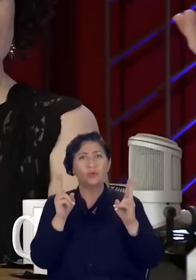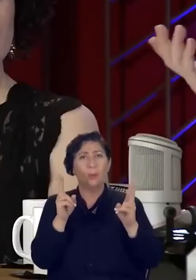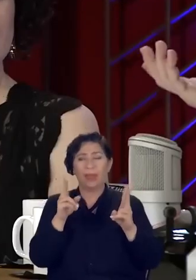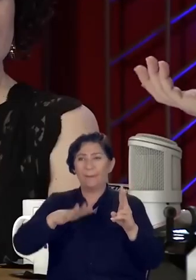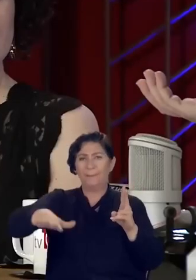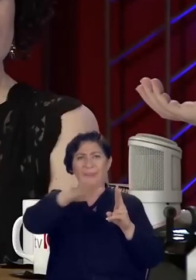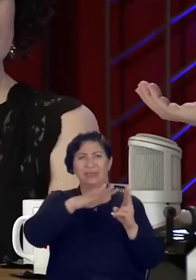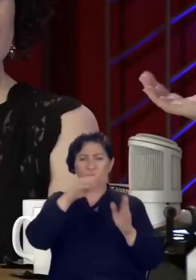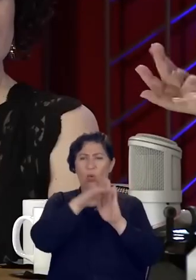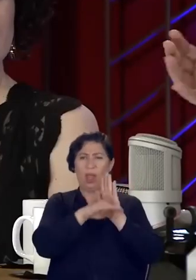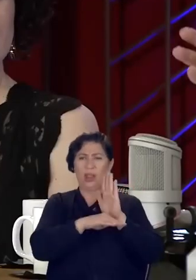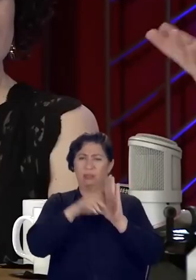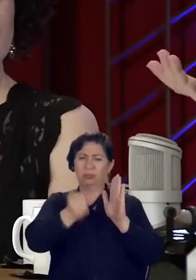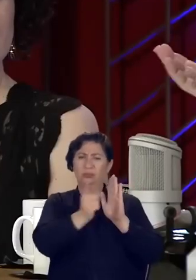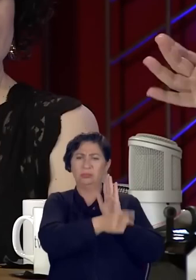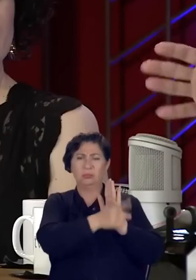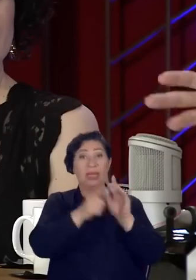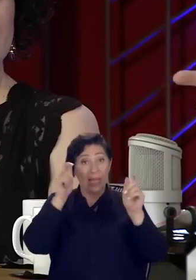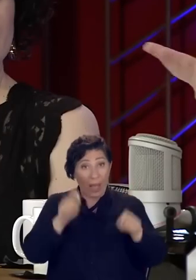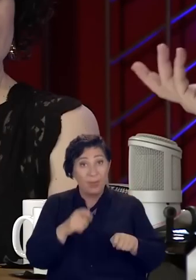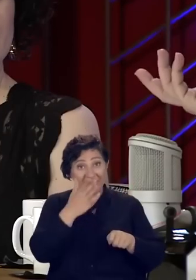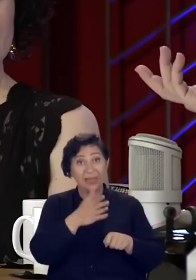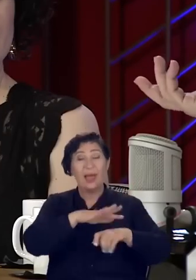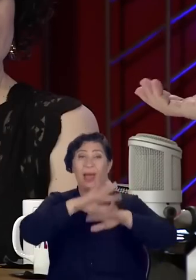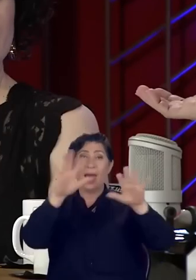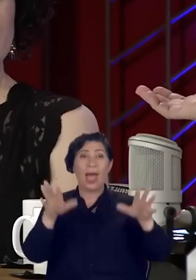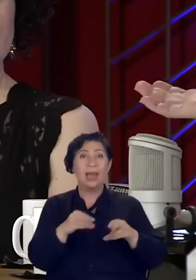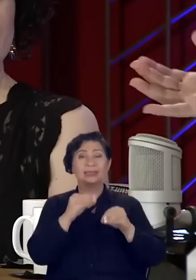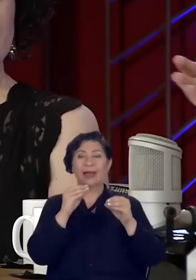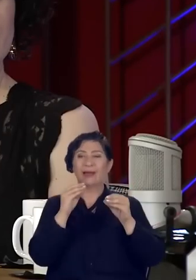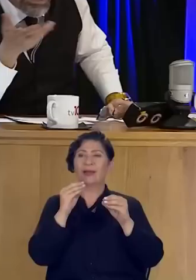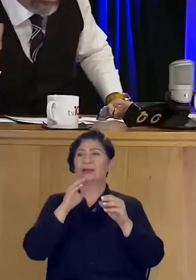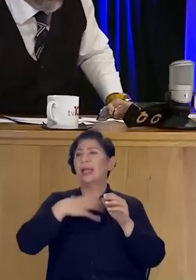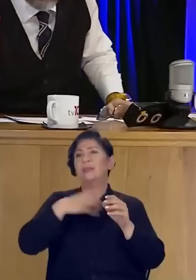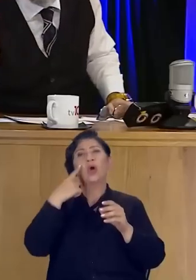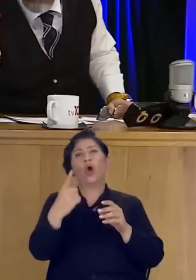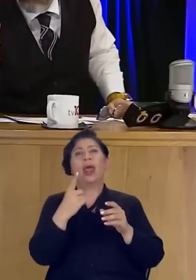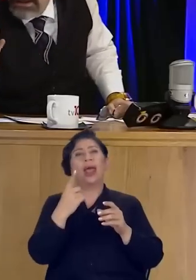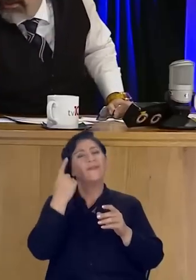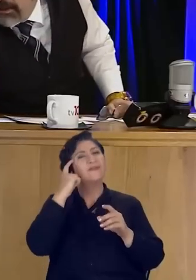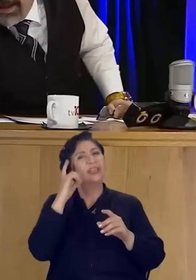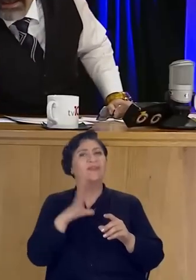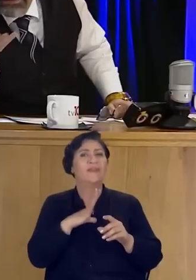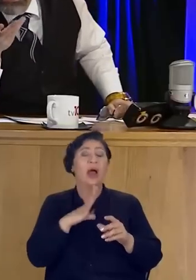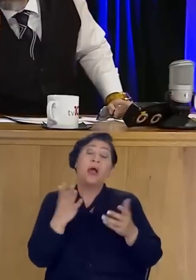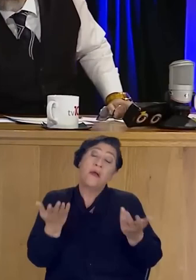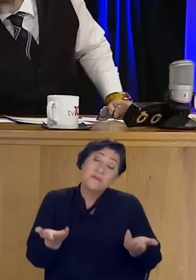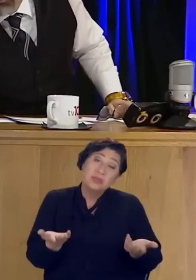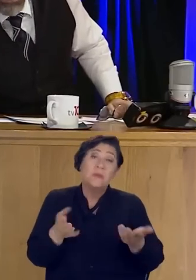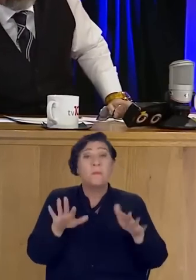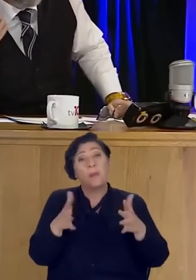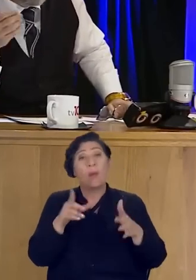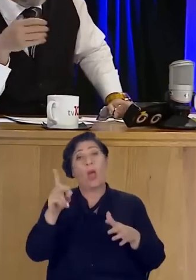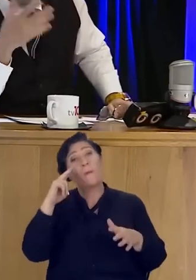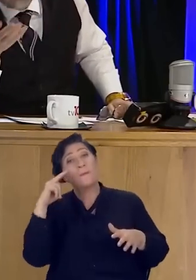normal şartlarda piyasa kurallarına göre hareket edersen herkesin altın reçeteleri var ve evet, evet belki de